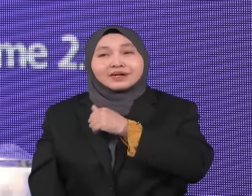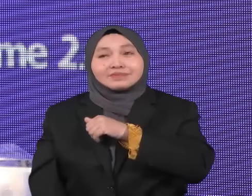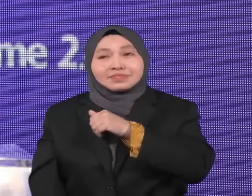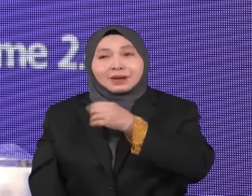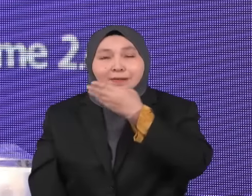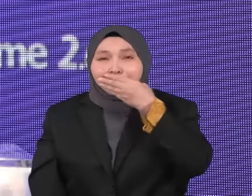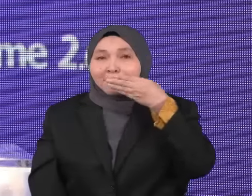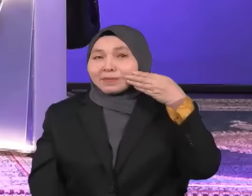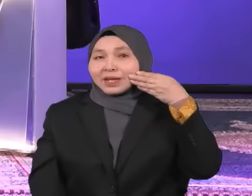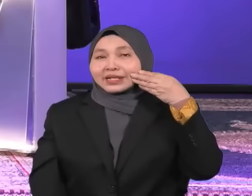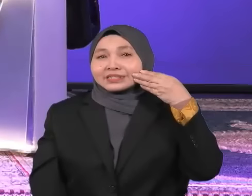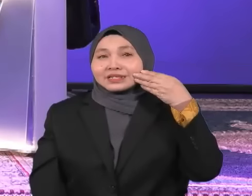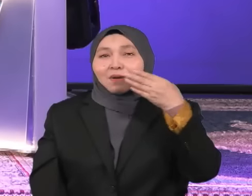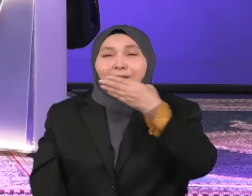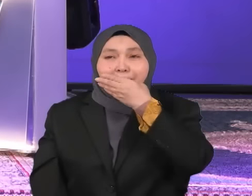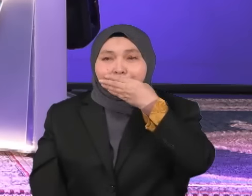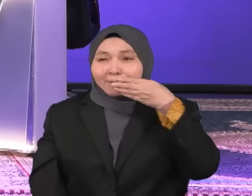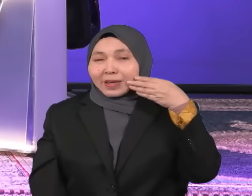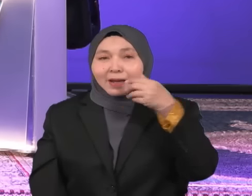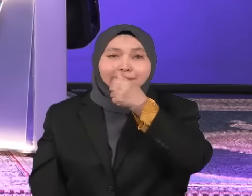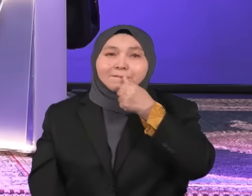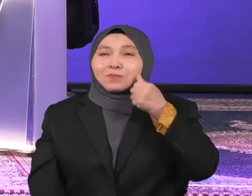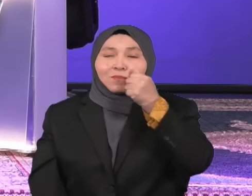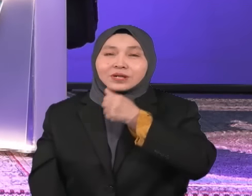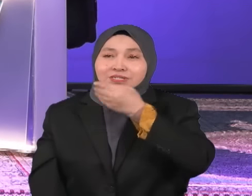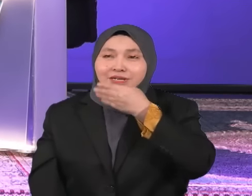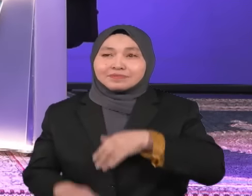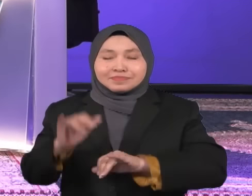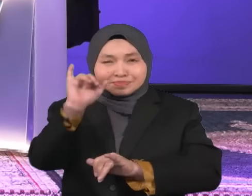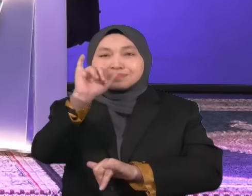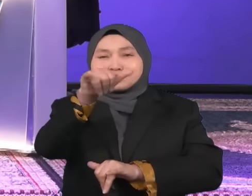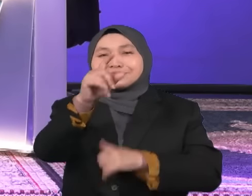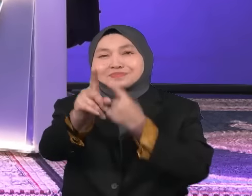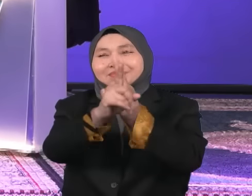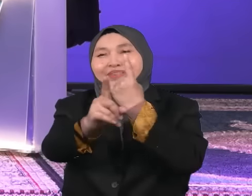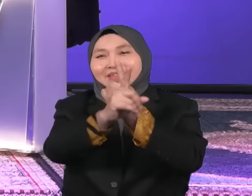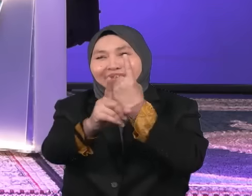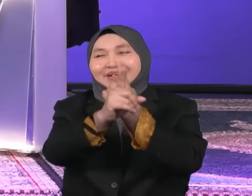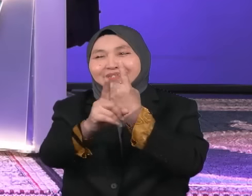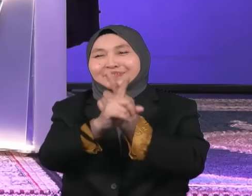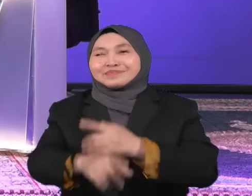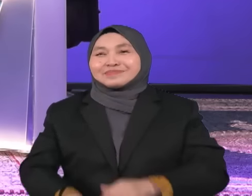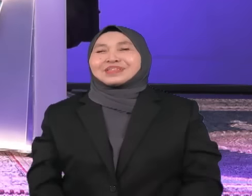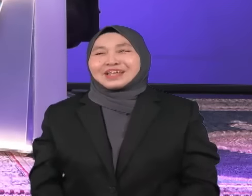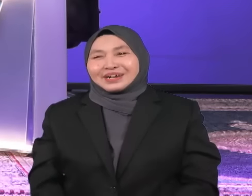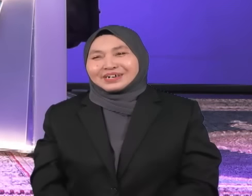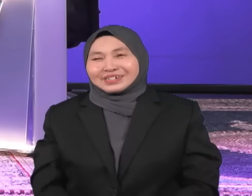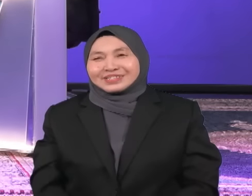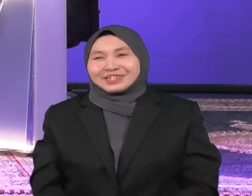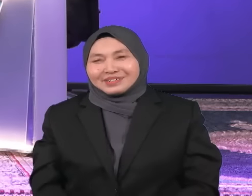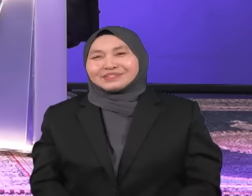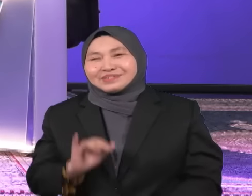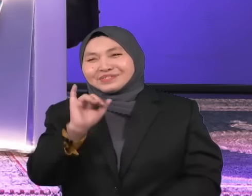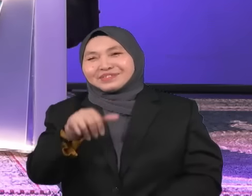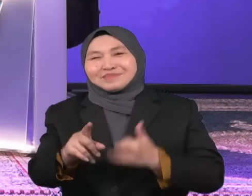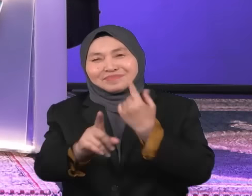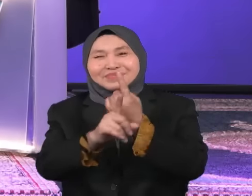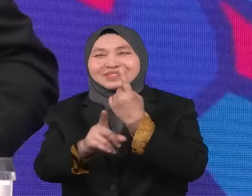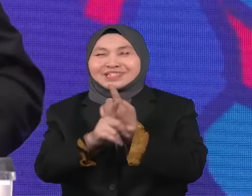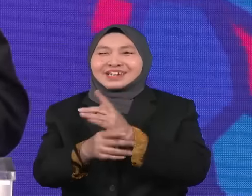Ramadan. Ramadan begitu? Puasa Ramadan. Oh, gitu. Betul ya Puan Azlinah ya? Betul. Alhamdulillah,